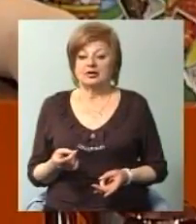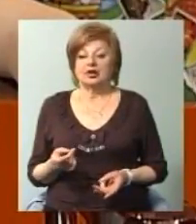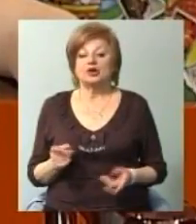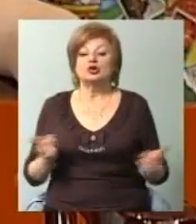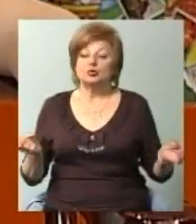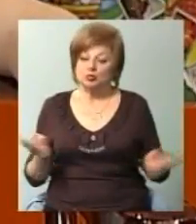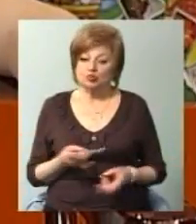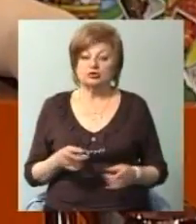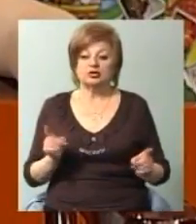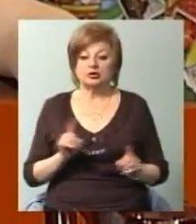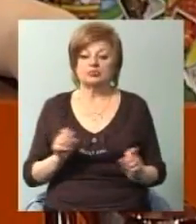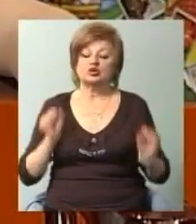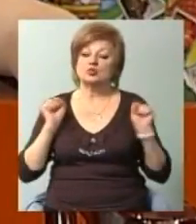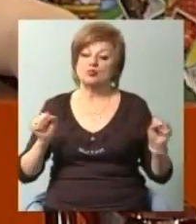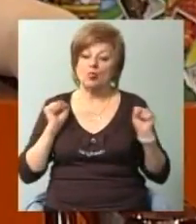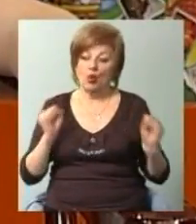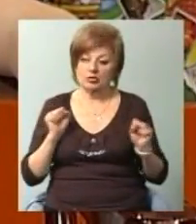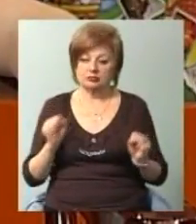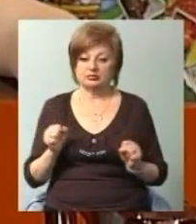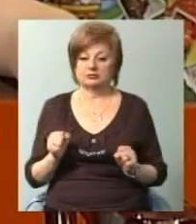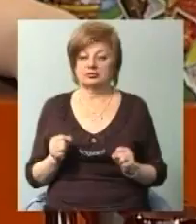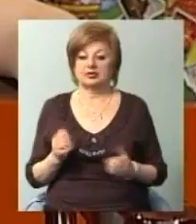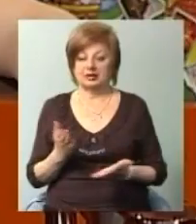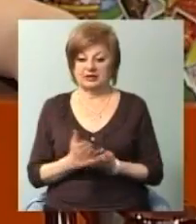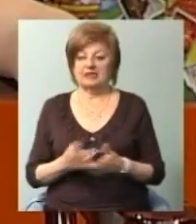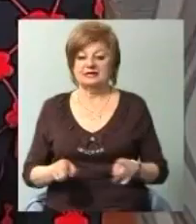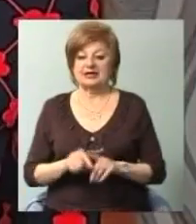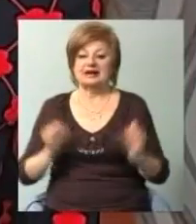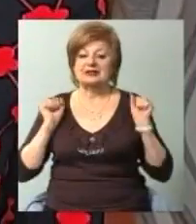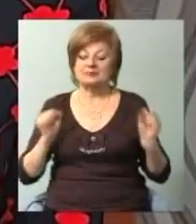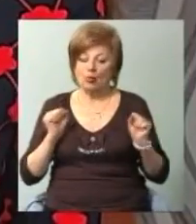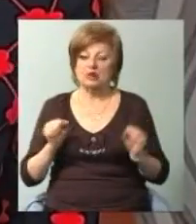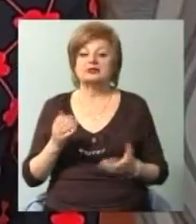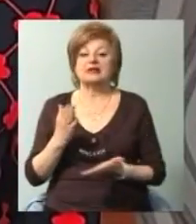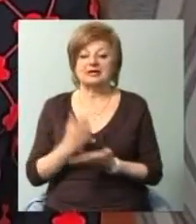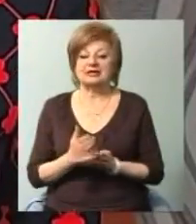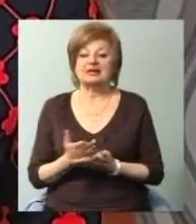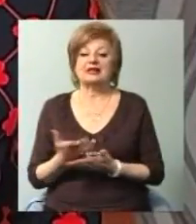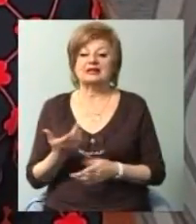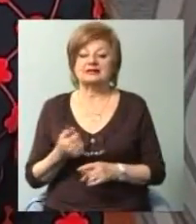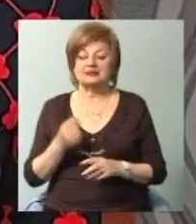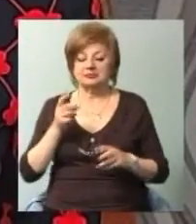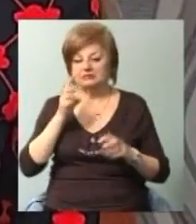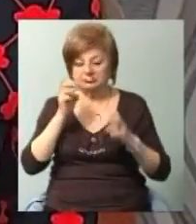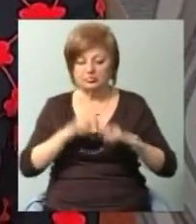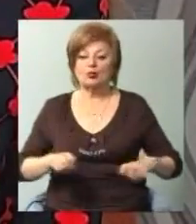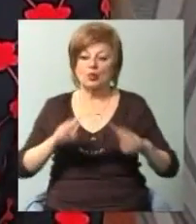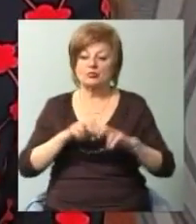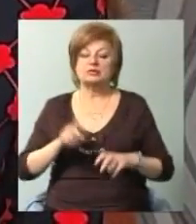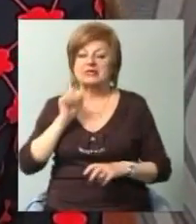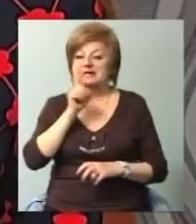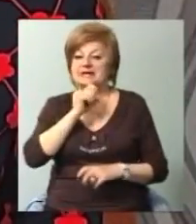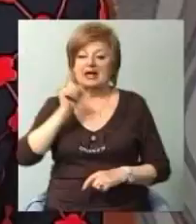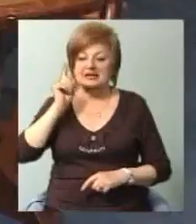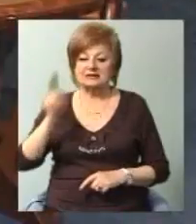Для спорту. Ну, є такий спорт. Так, або ще є такі дослідники. Так. На Північному полюсі